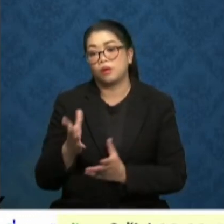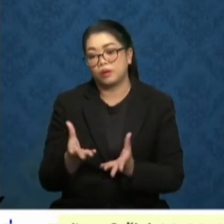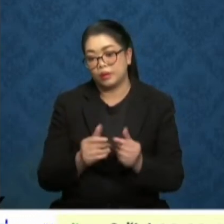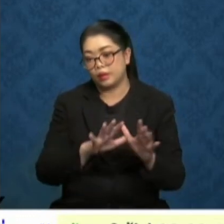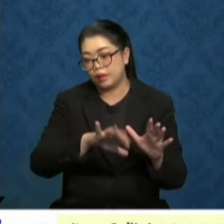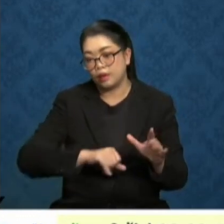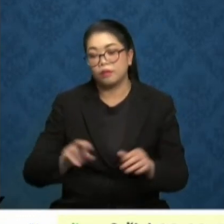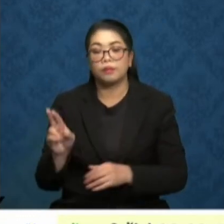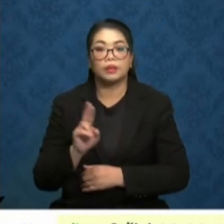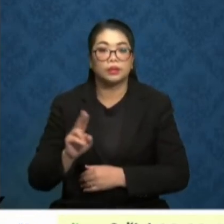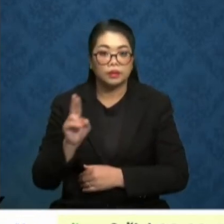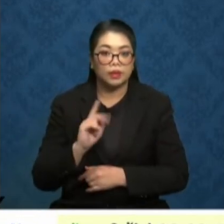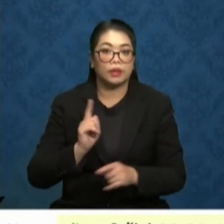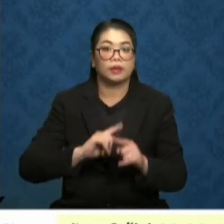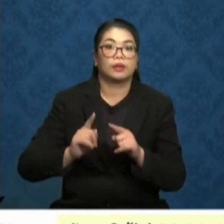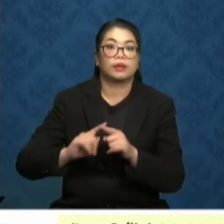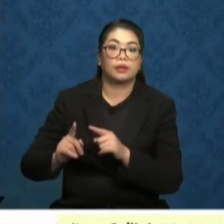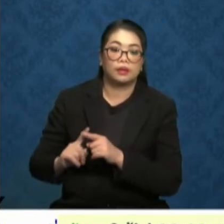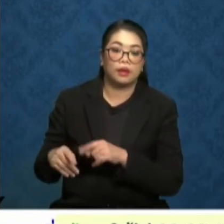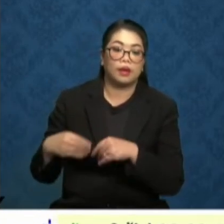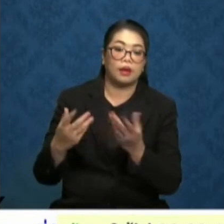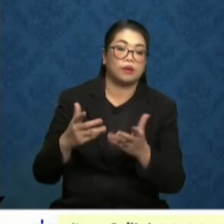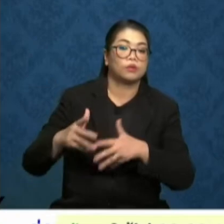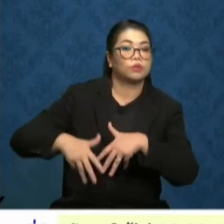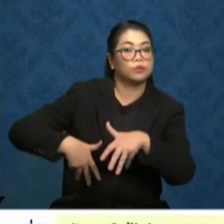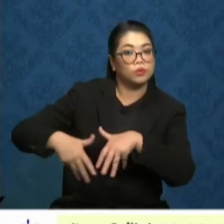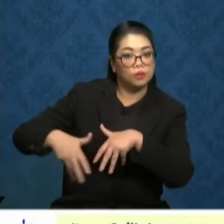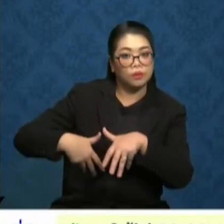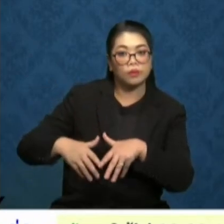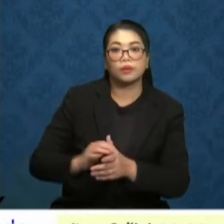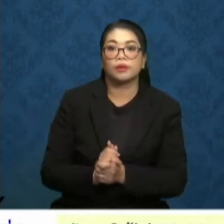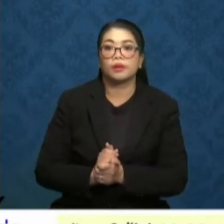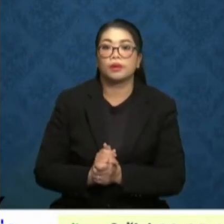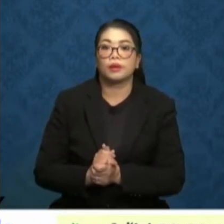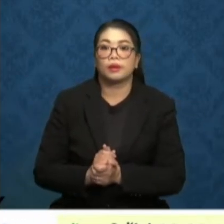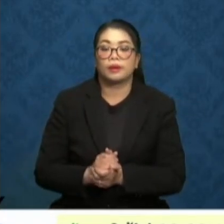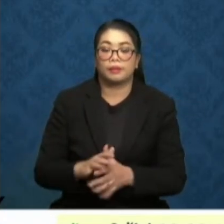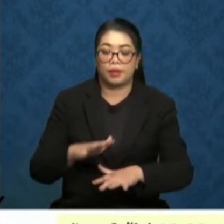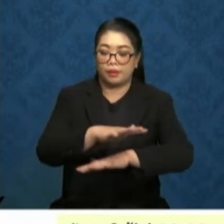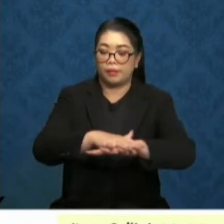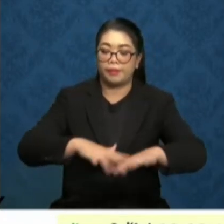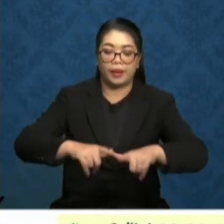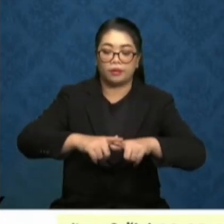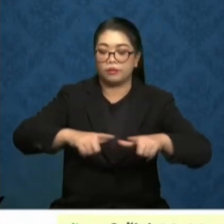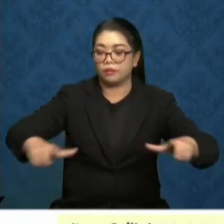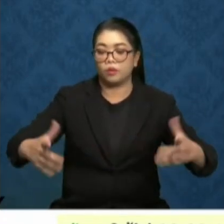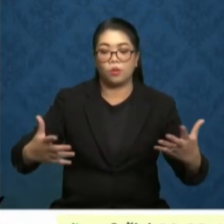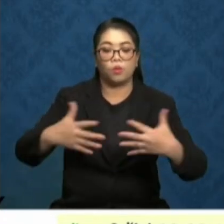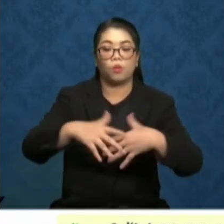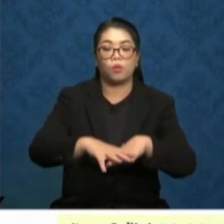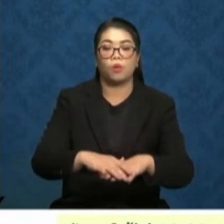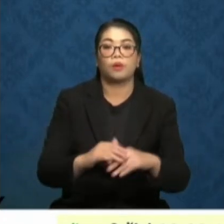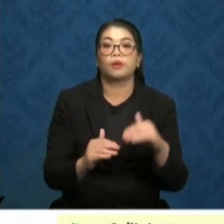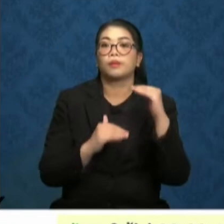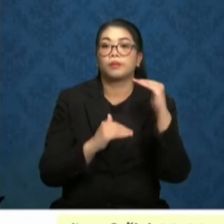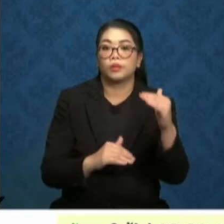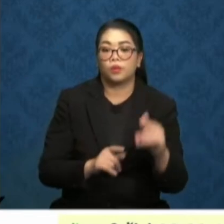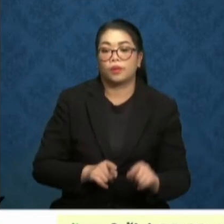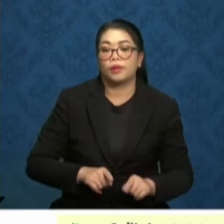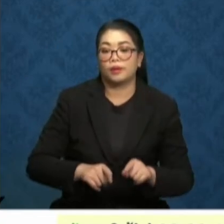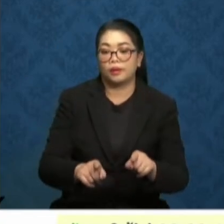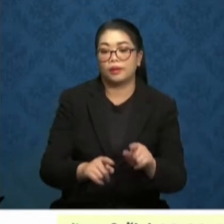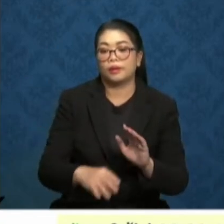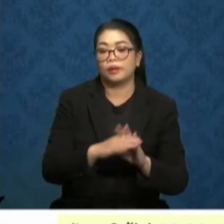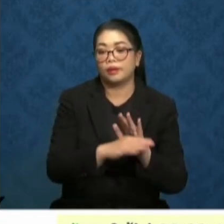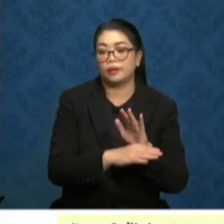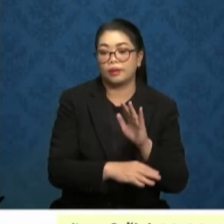ดนไปใช้ให้กัชุมชนในลกษณะแลงรวมครั และกำน์หักเกน ระเบีบในก